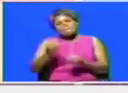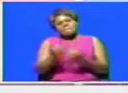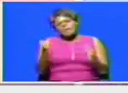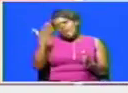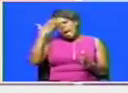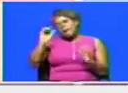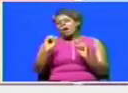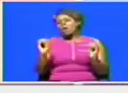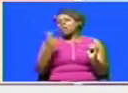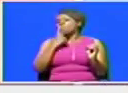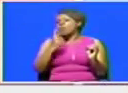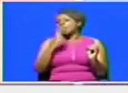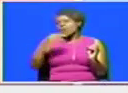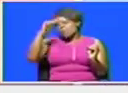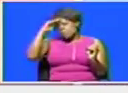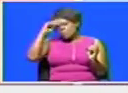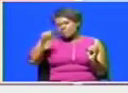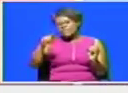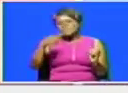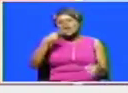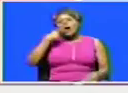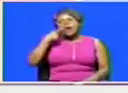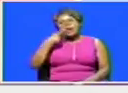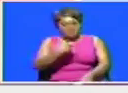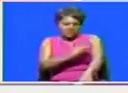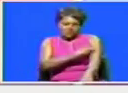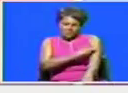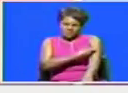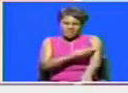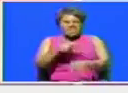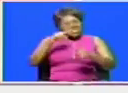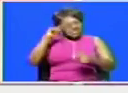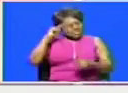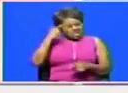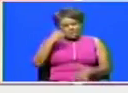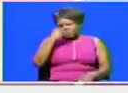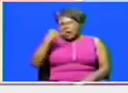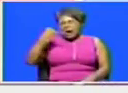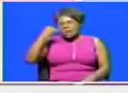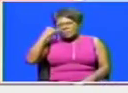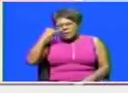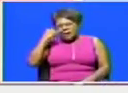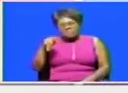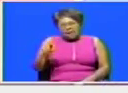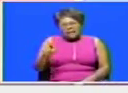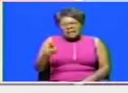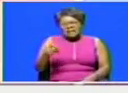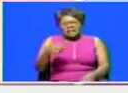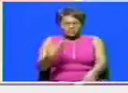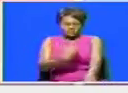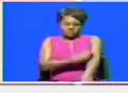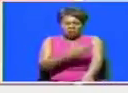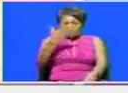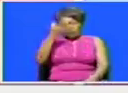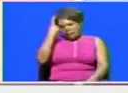hawajui sigara, pombe bado ni dawa za kulevya. Watu wengine wanafikiria ile heroin na zile vidonge za kumeza ndio dawa za kulevya, lakini